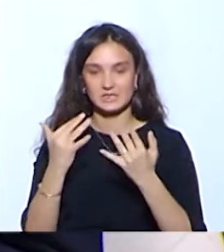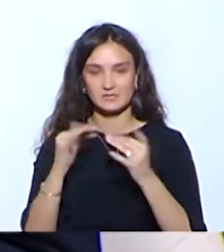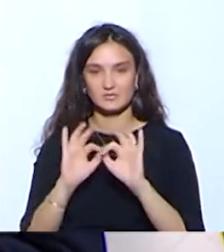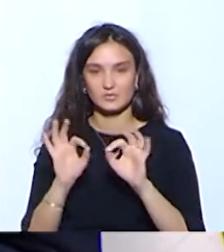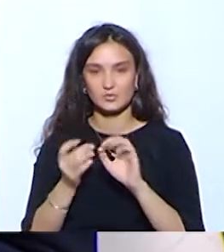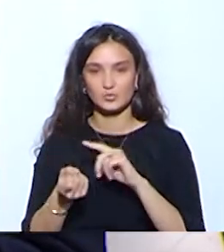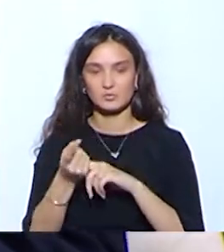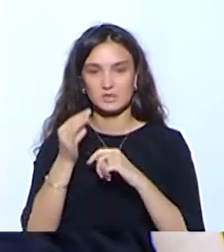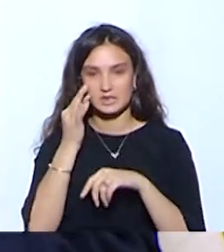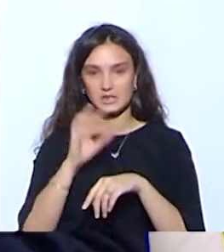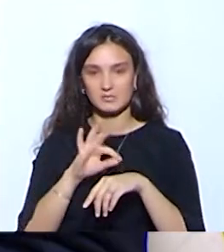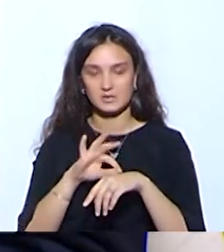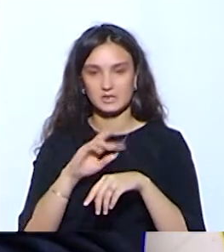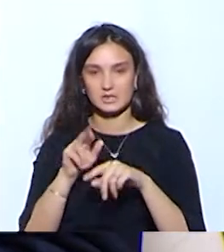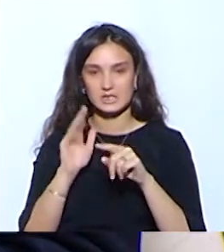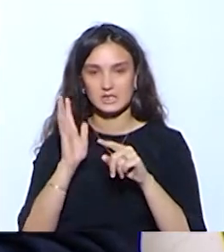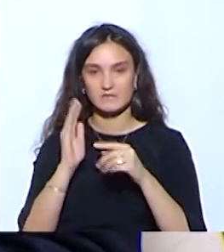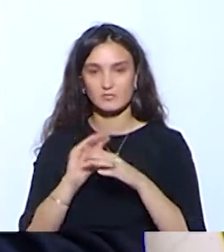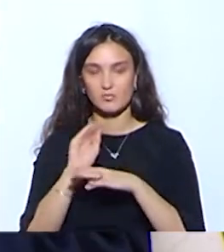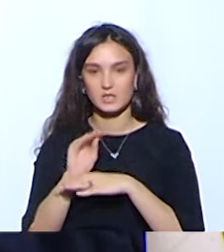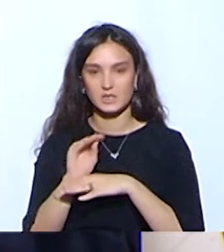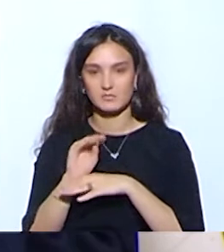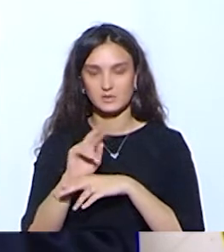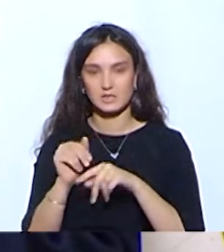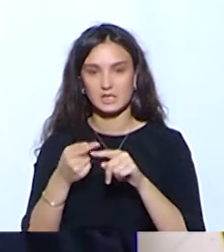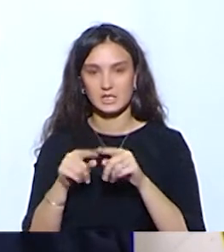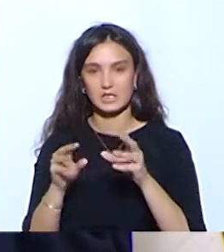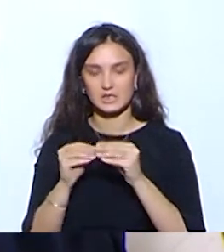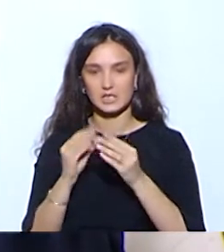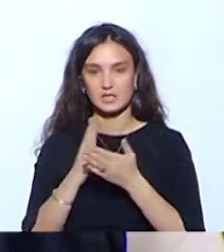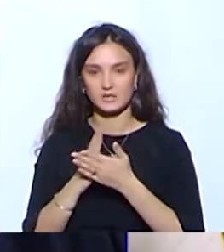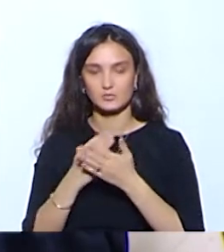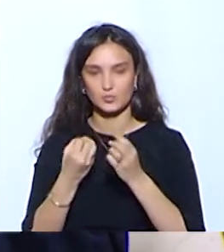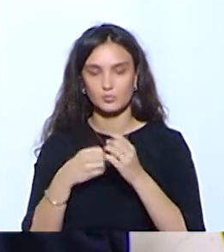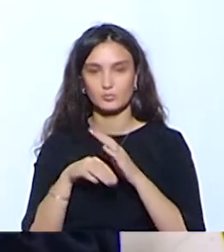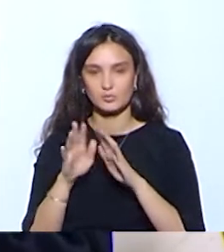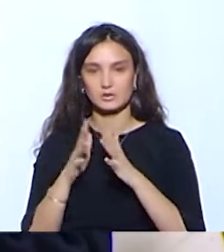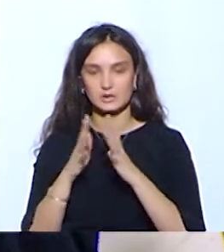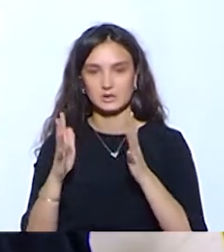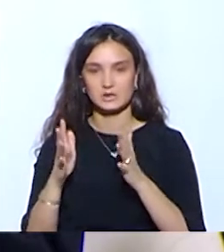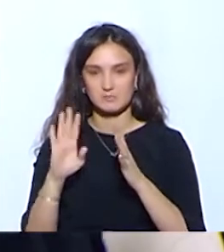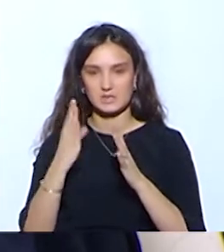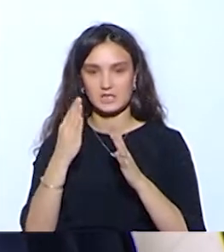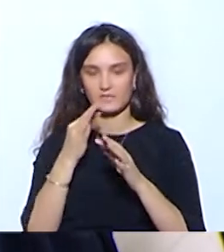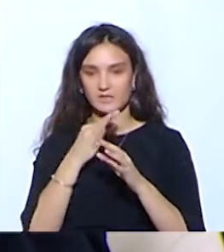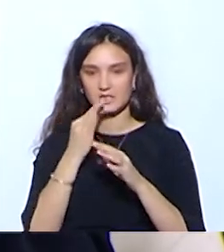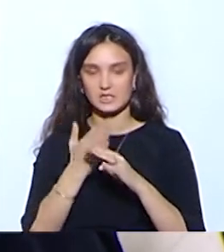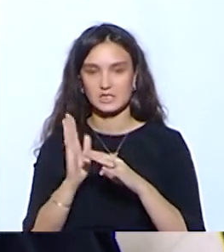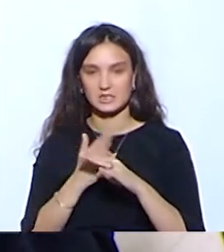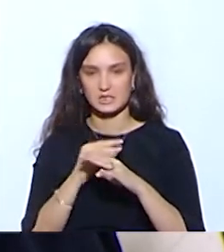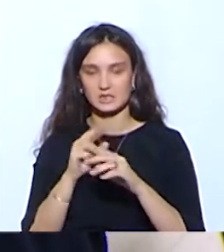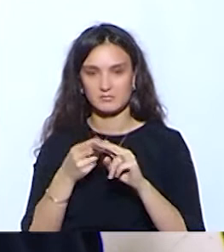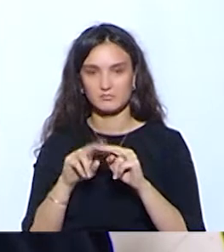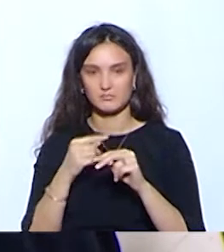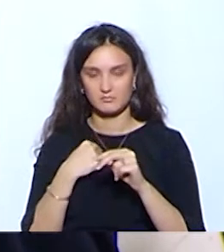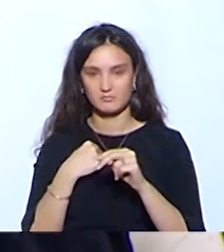თურმე დიაბეტის და არტერიული წნევის მომატებაც ერთად არის უფრო დიდი მტერი, ვიდრე ცალცალკე აღებული და